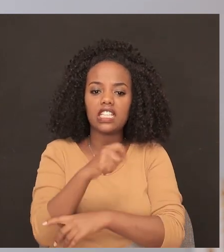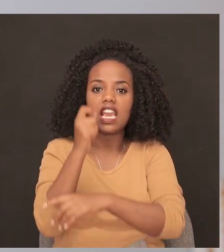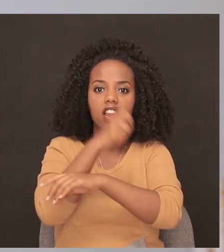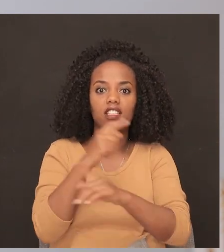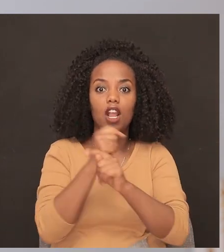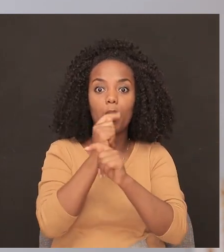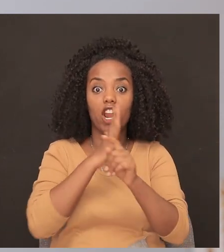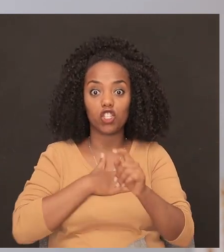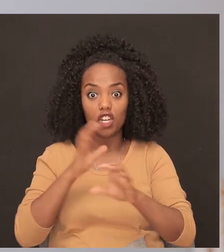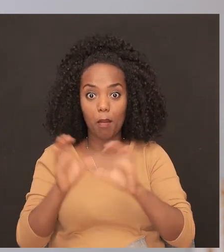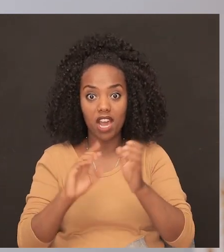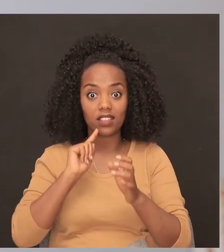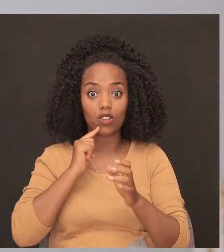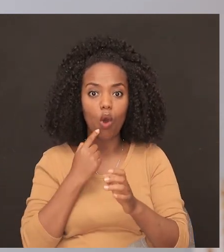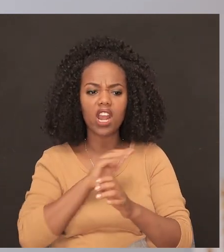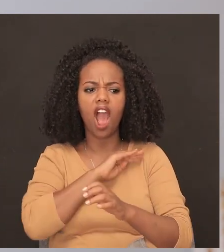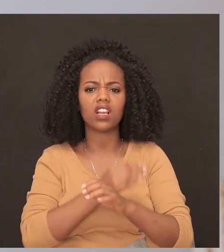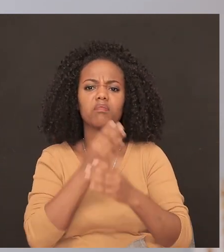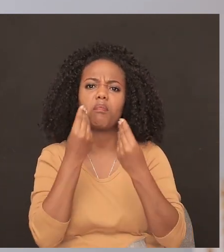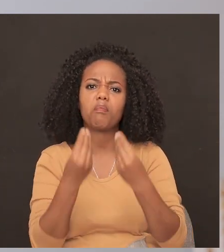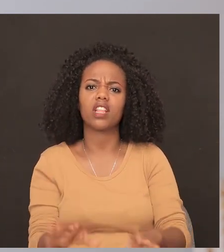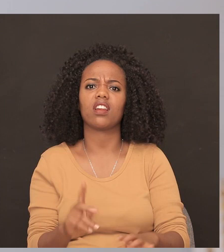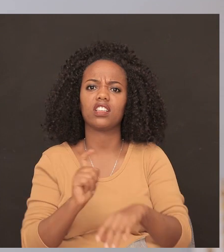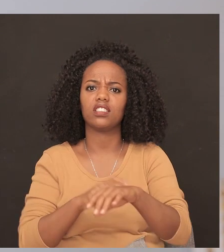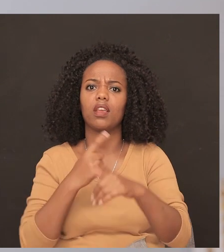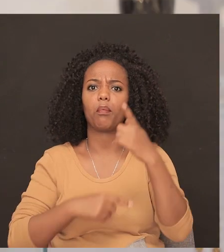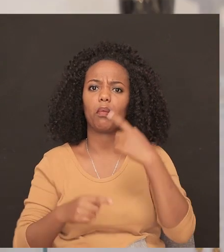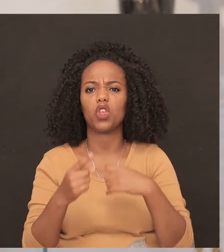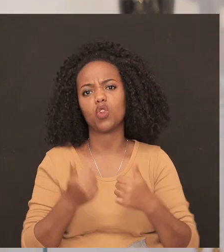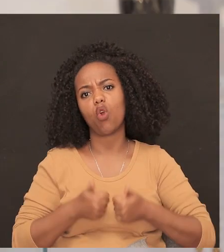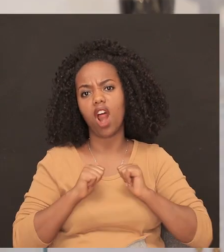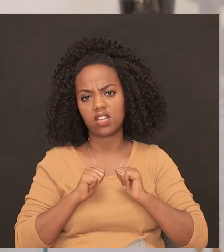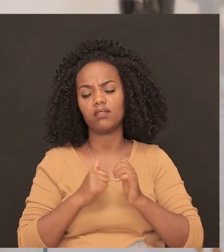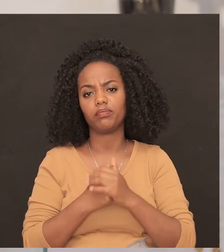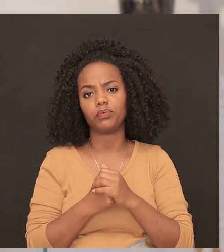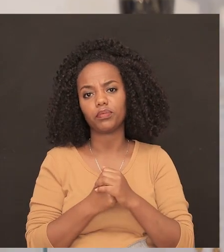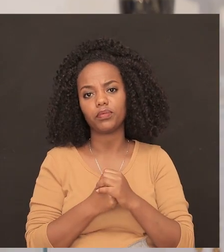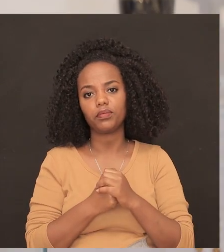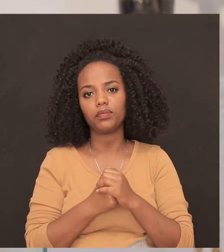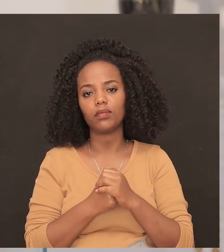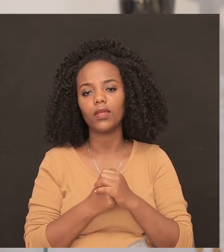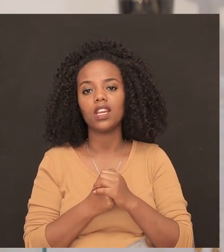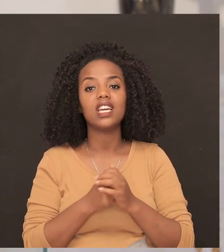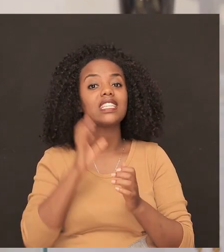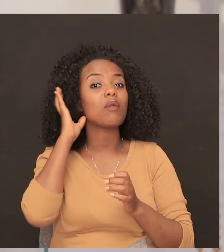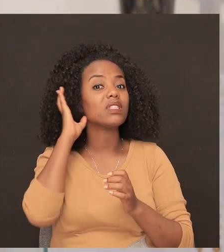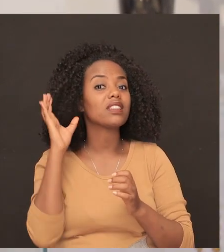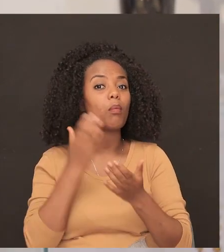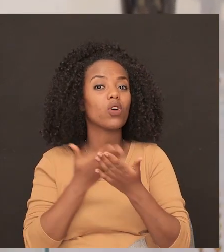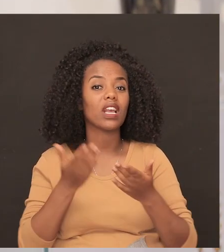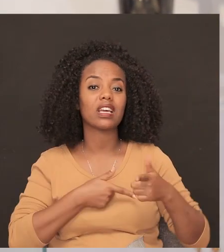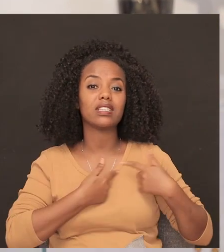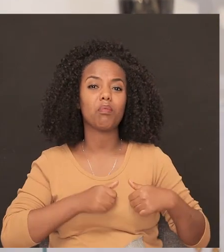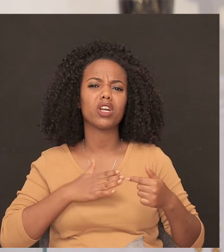ተግባራችንን ለማድረግ እንኳን አቅም የሚያጥረን ወቅት ይኖራል። የምንሰማው ነገር